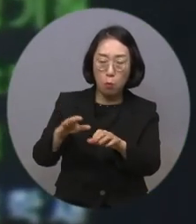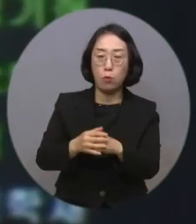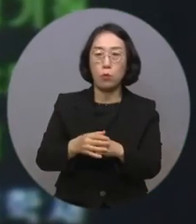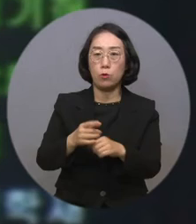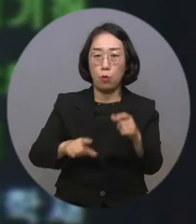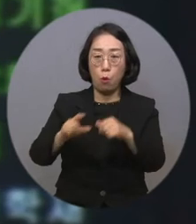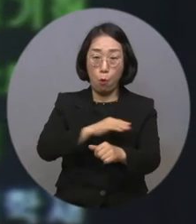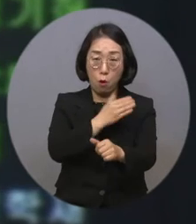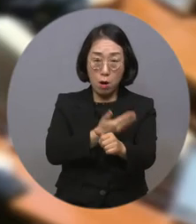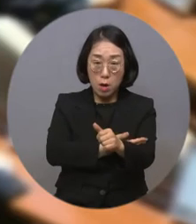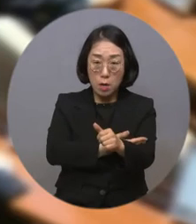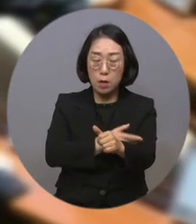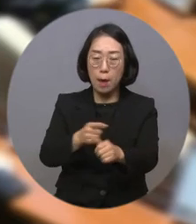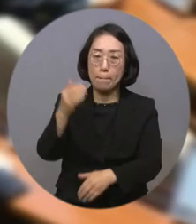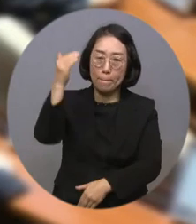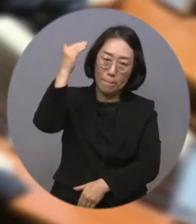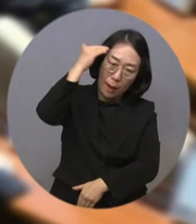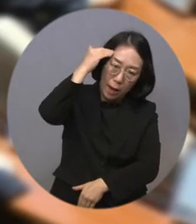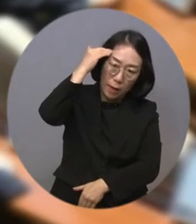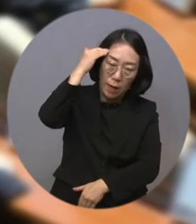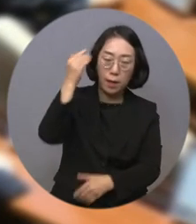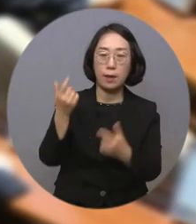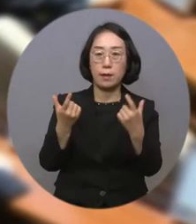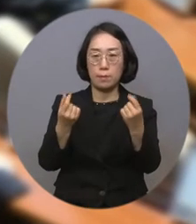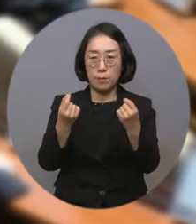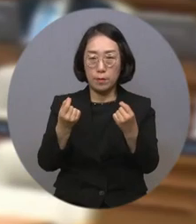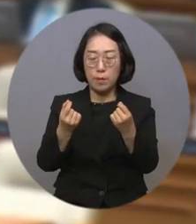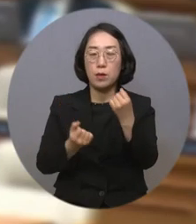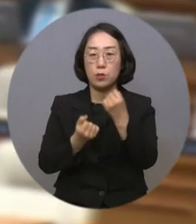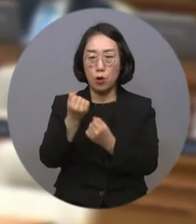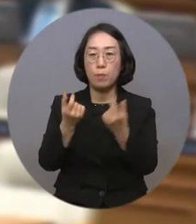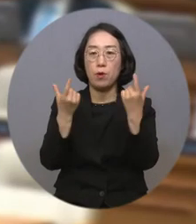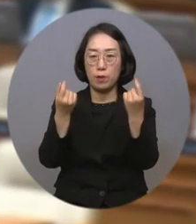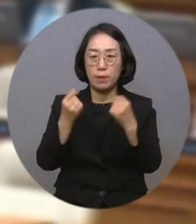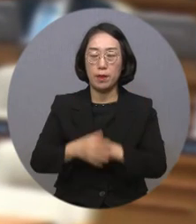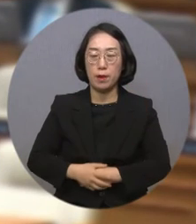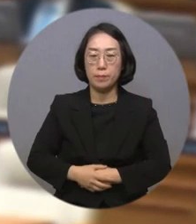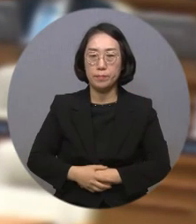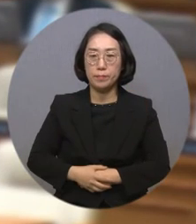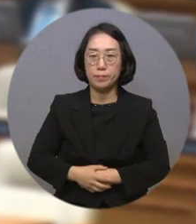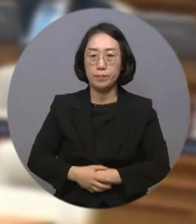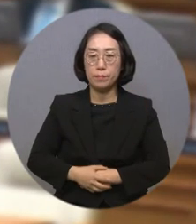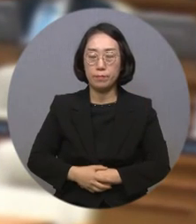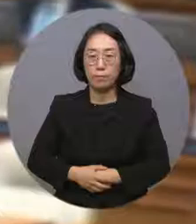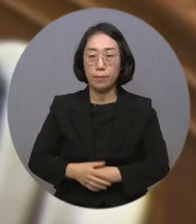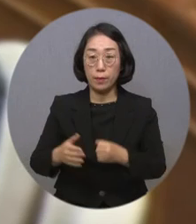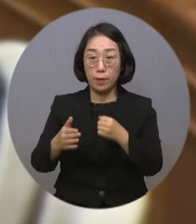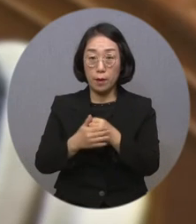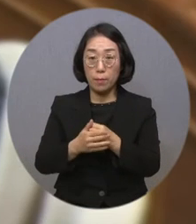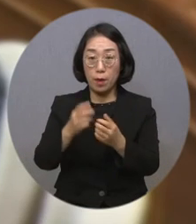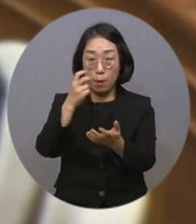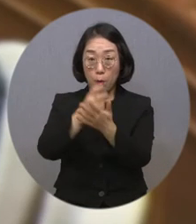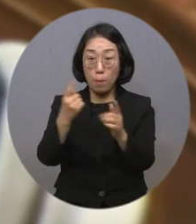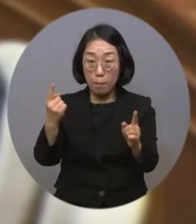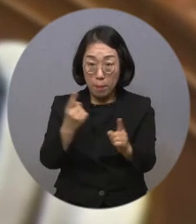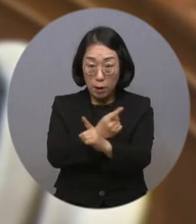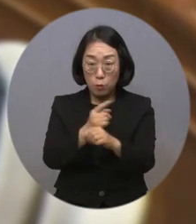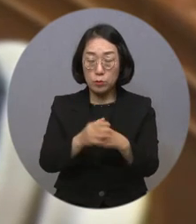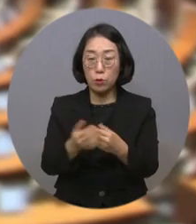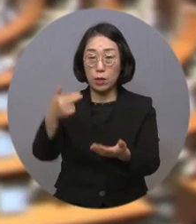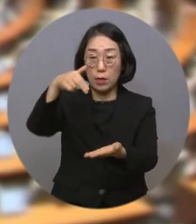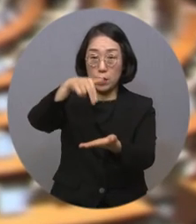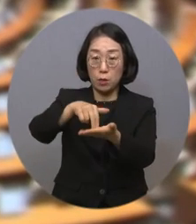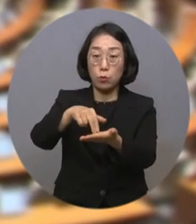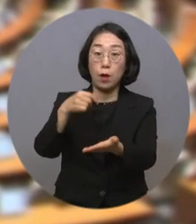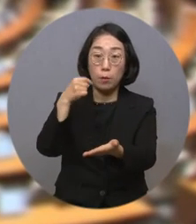정당한 권리를 행사하는 데 걸림돌로 작용한다는 설명입니다 이에 개정안에서는 깃 이 표를 여려운